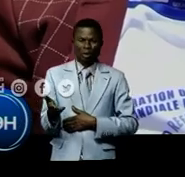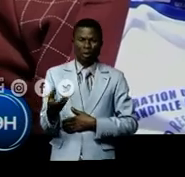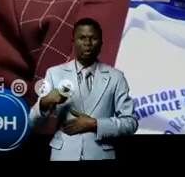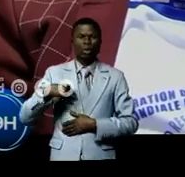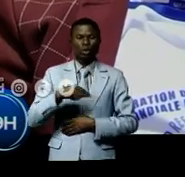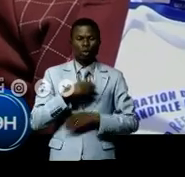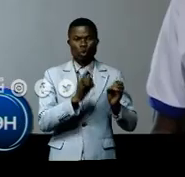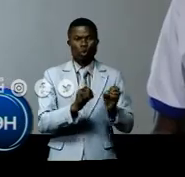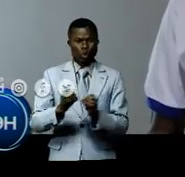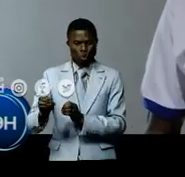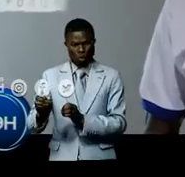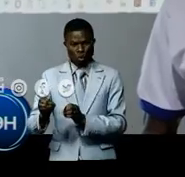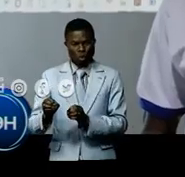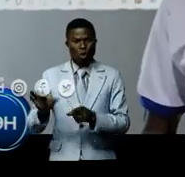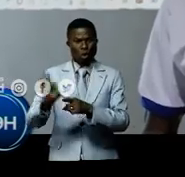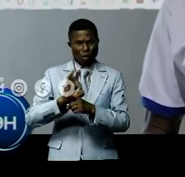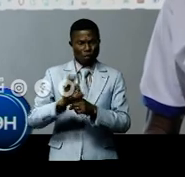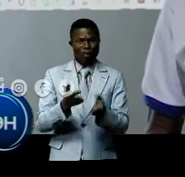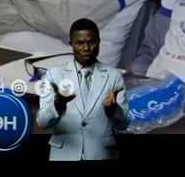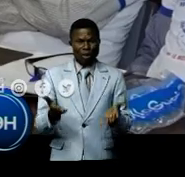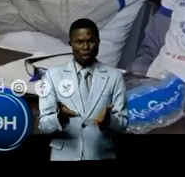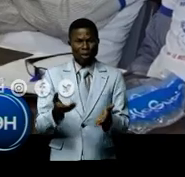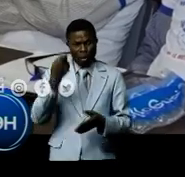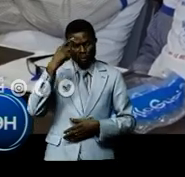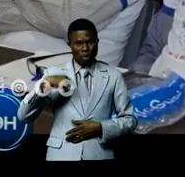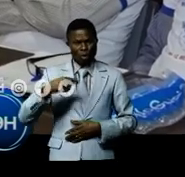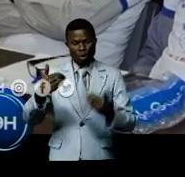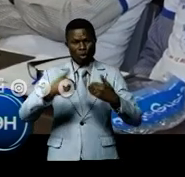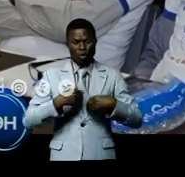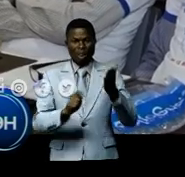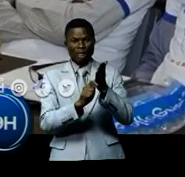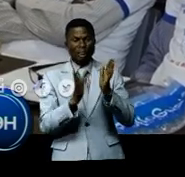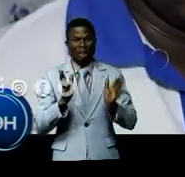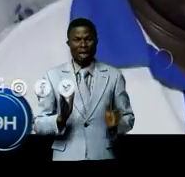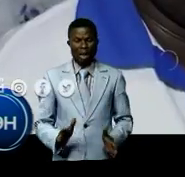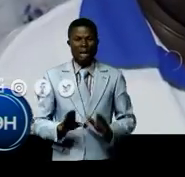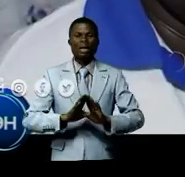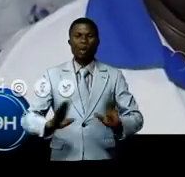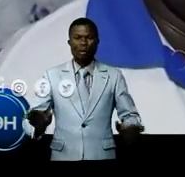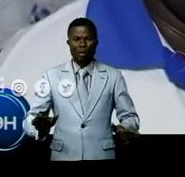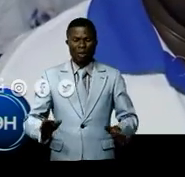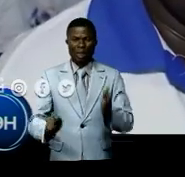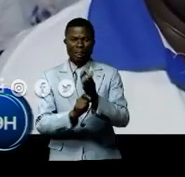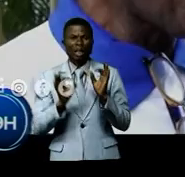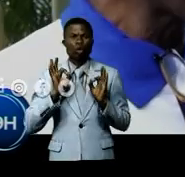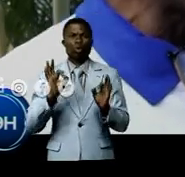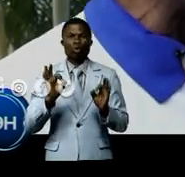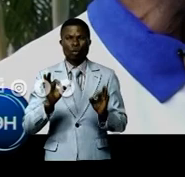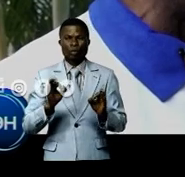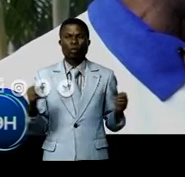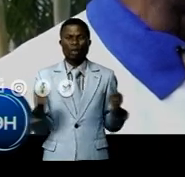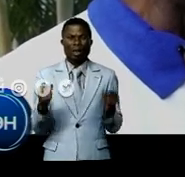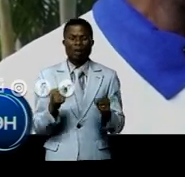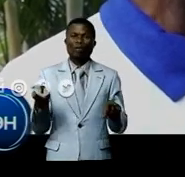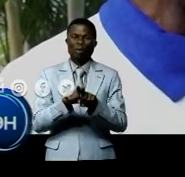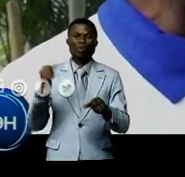Nous organisons des sessions de formation pour que nous ayons des techniciens qui sont aptes à la nouvelle technologie. Le froid, c'est un